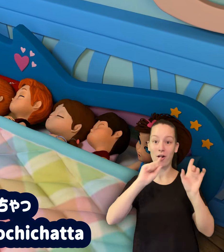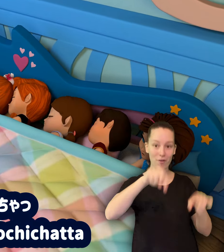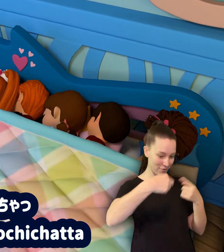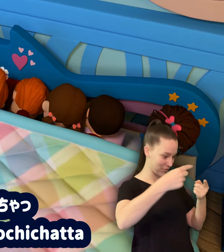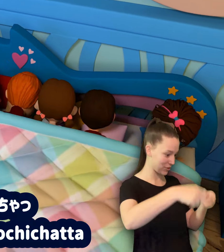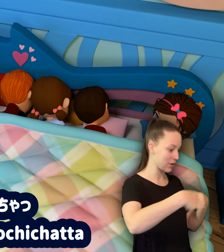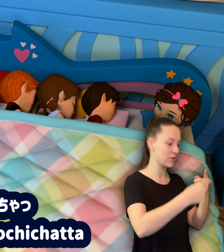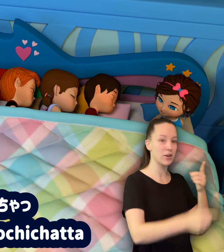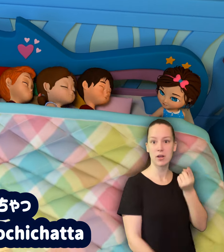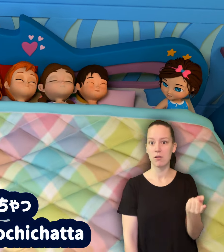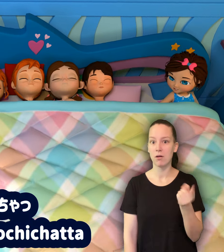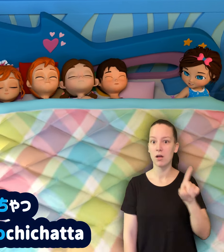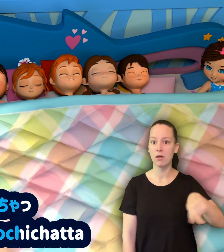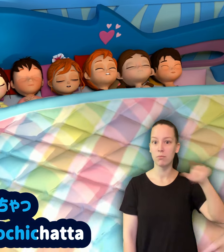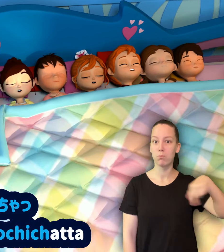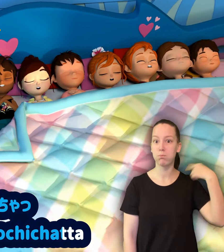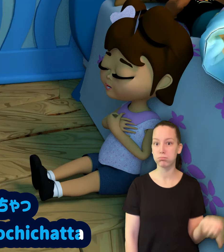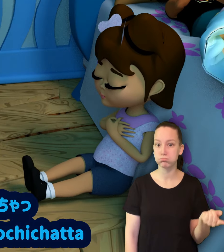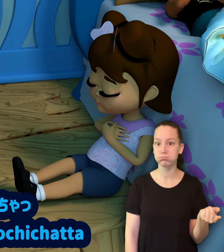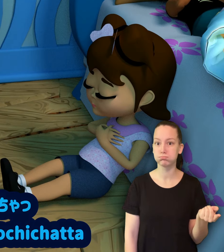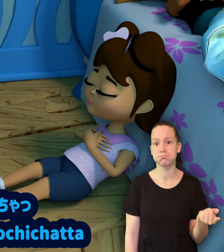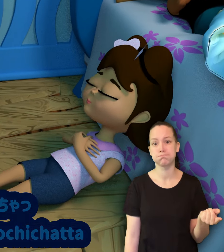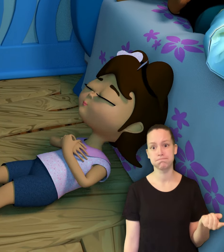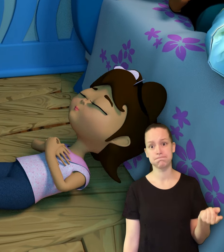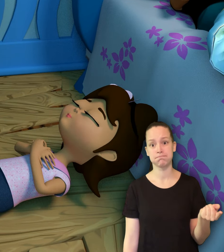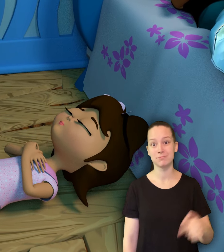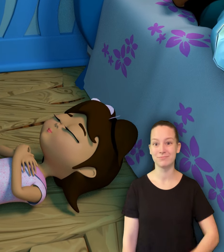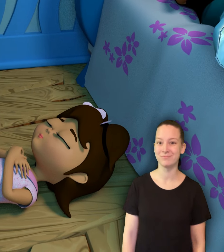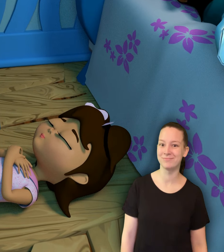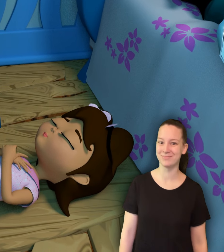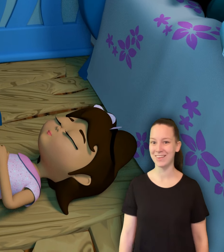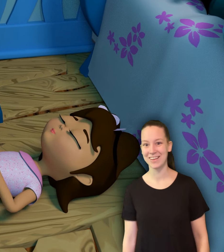転がったら1匹落ちちゃった